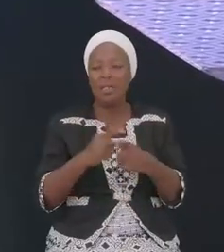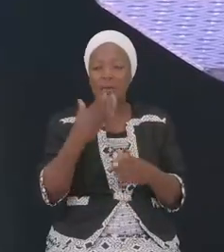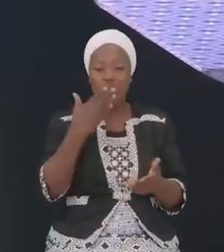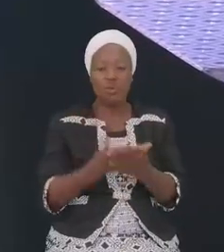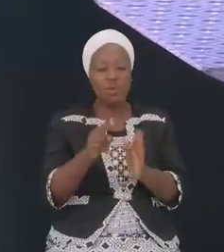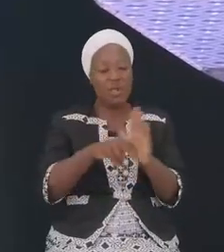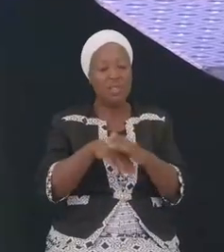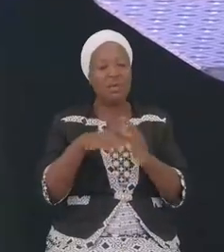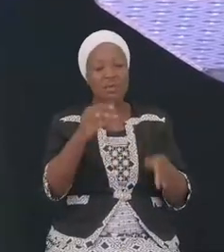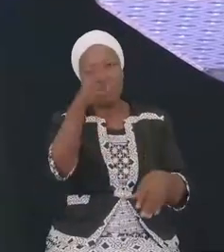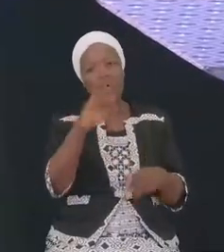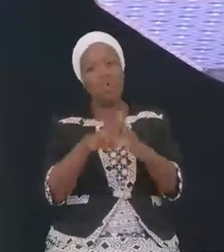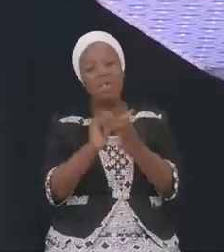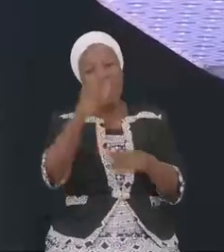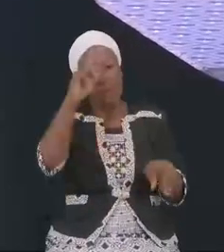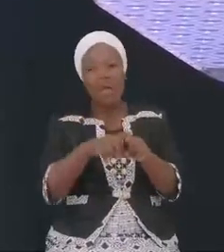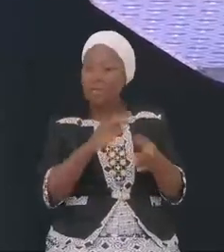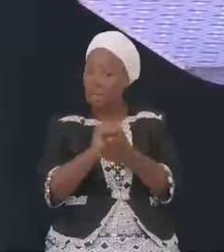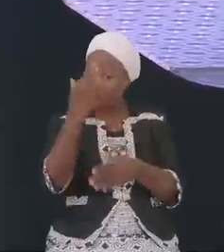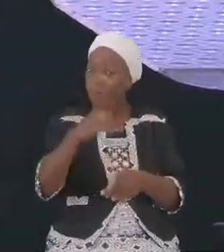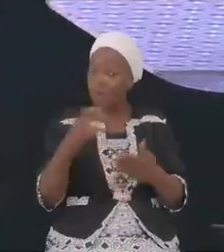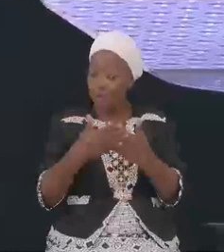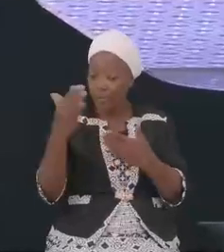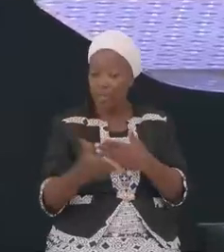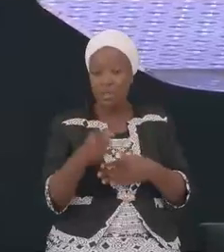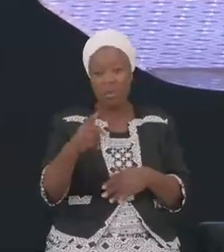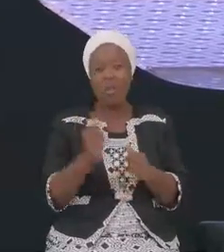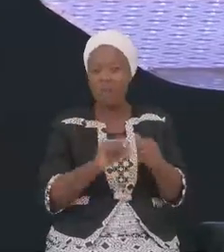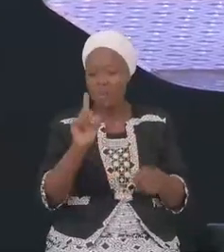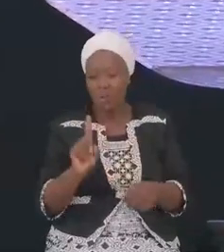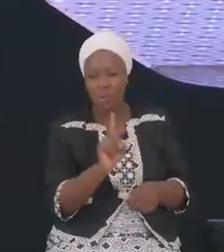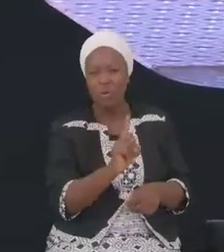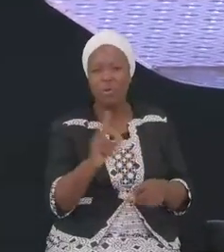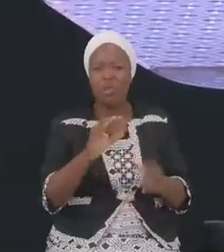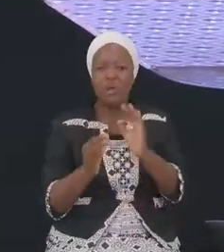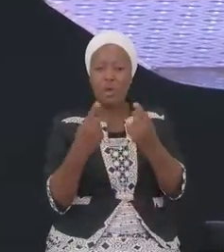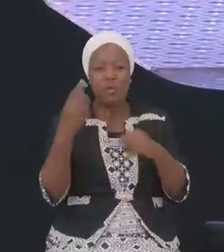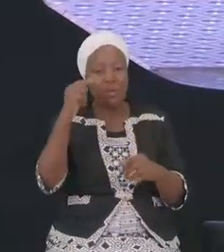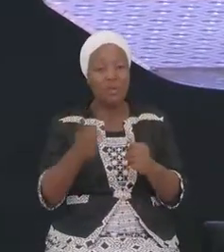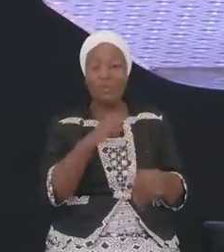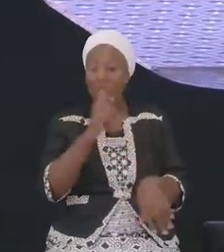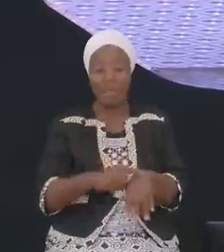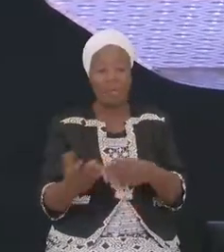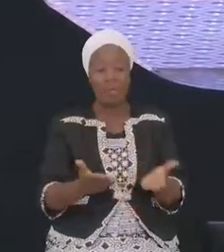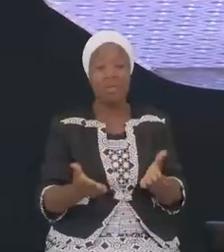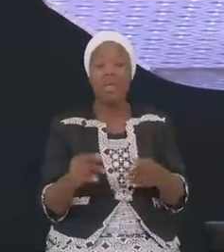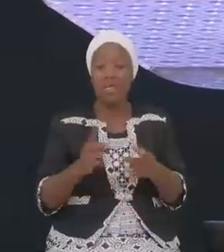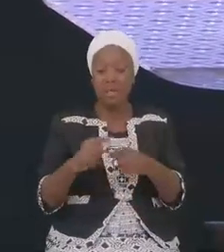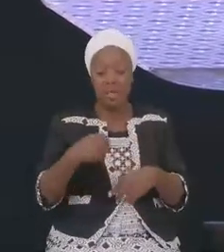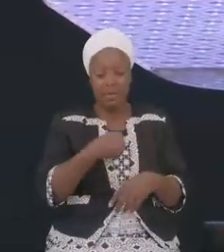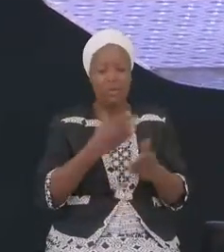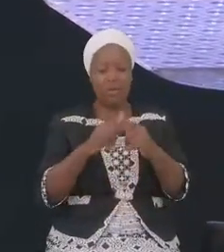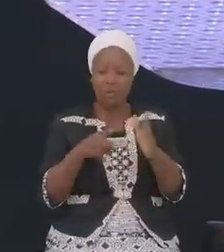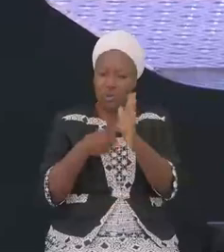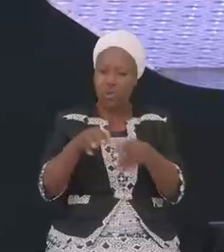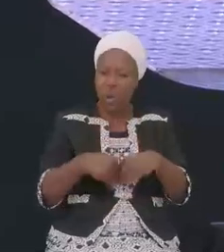dans cette alliance. C'est pourquoi nous invitons tout le monde, si vous êtes là pour la première fois, je vais vous montrer comment